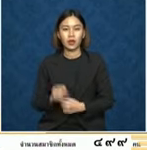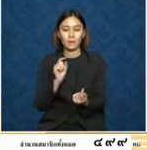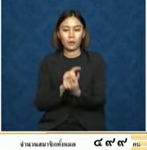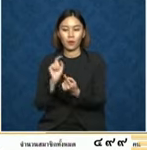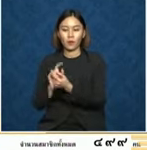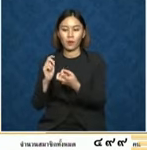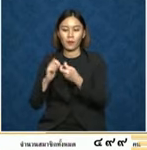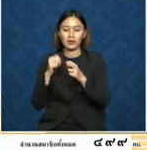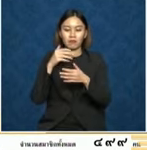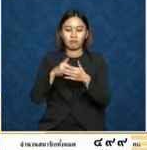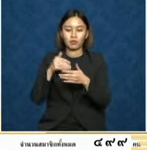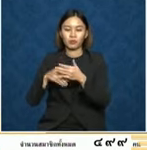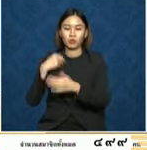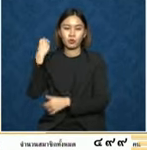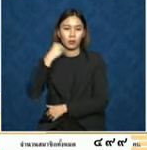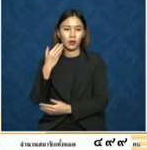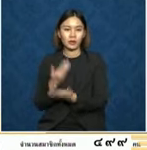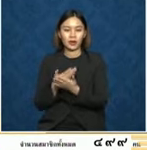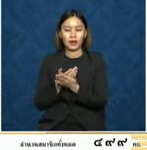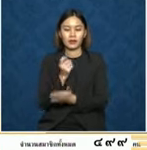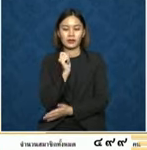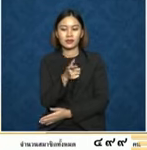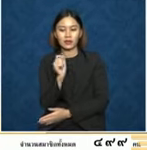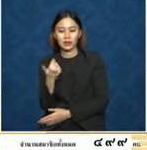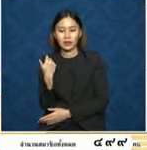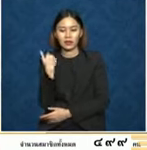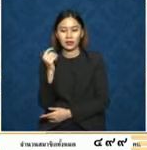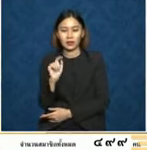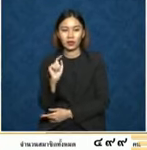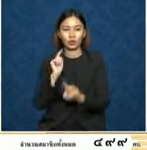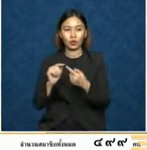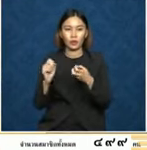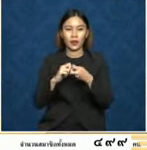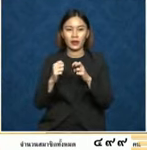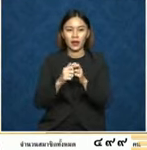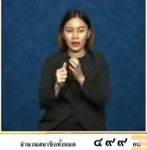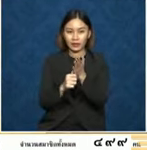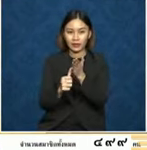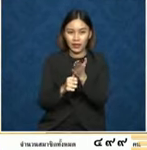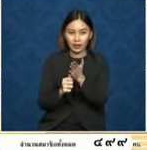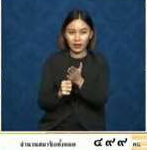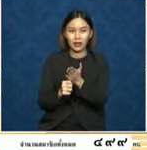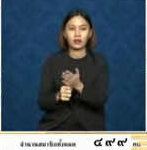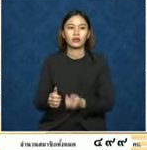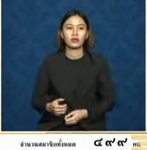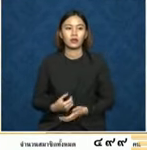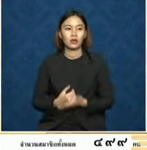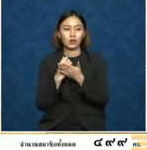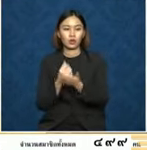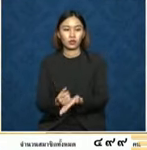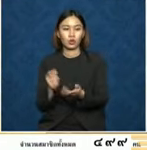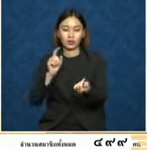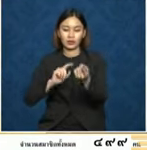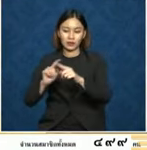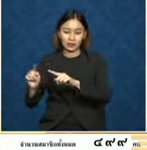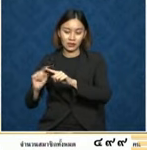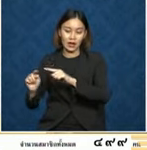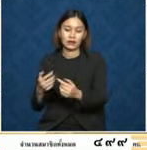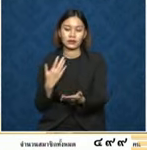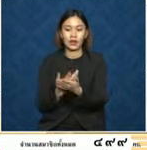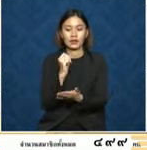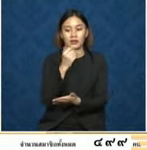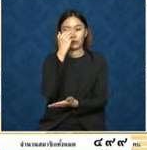าที่ติดขัดการใช้จ่ายงบประมาณไม่ว่าจะเป็นเรื่องของการแก้ไขปัญหาและบรรเทาสาธารณภัยไปจนถึงการใช้